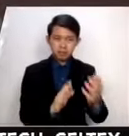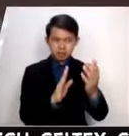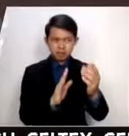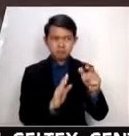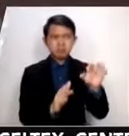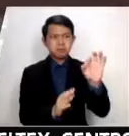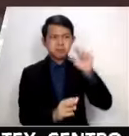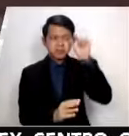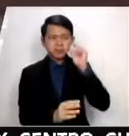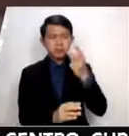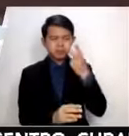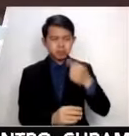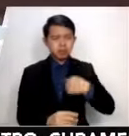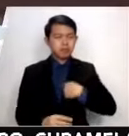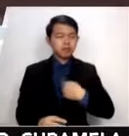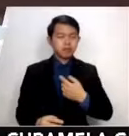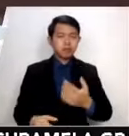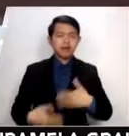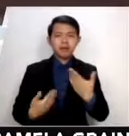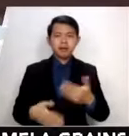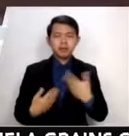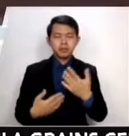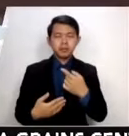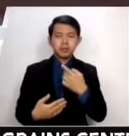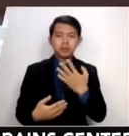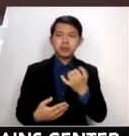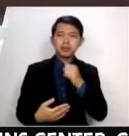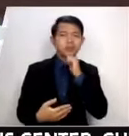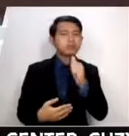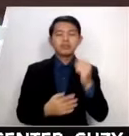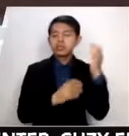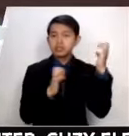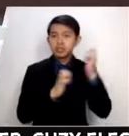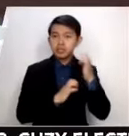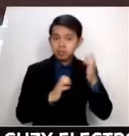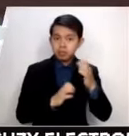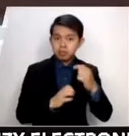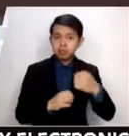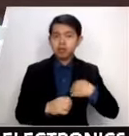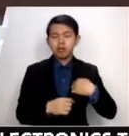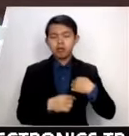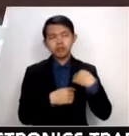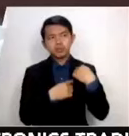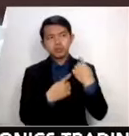ko po inaakala na sa haba-haba ng panahon na nag-voice out ako,